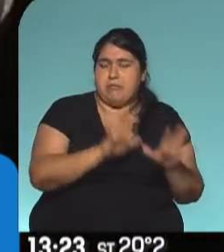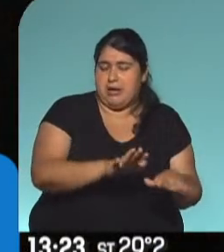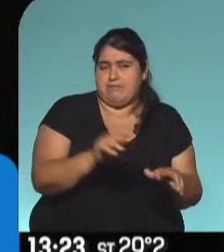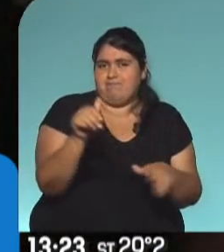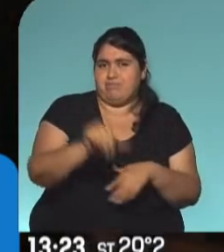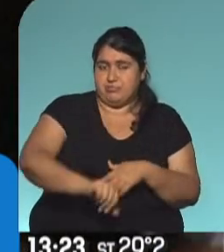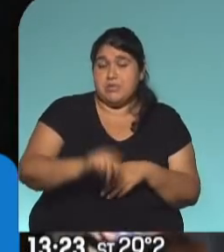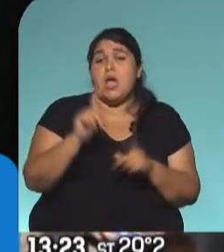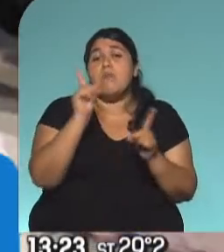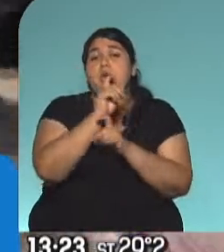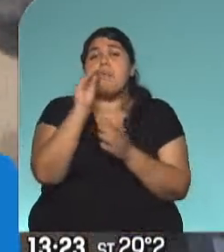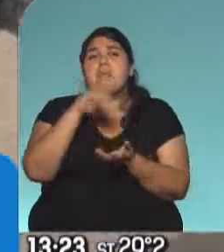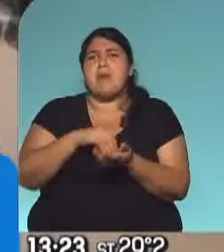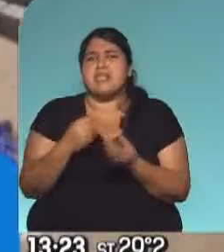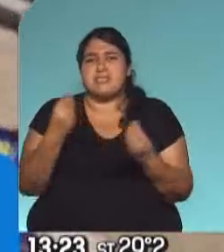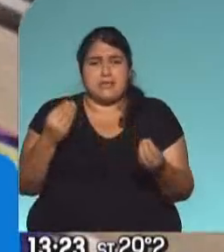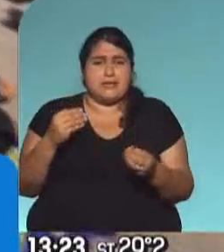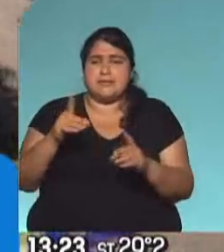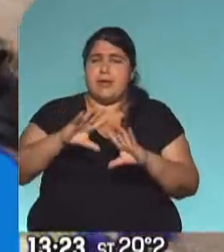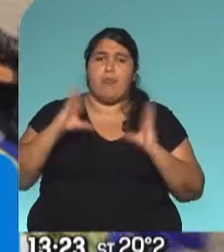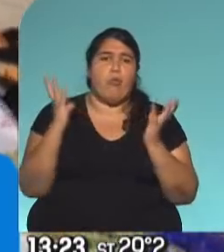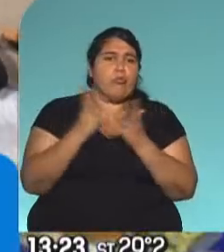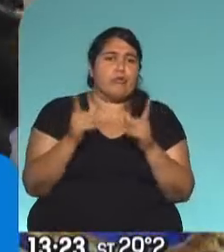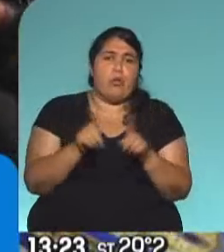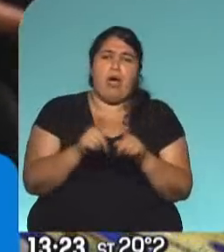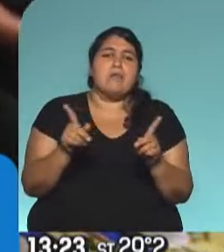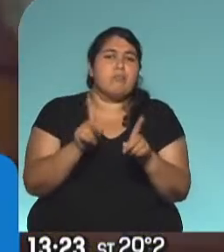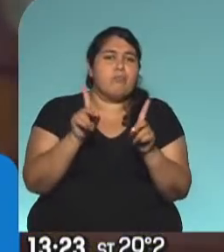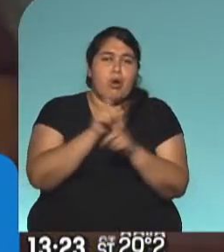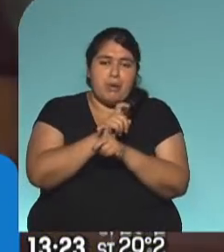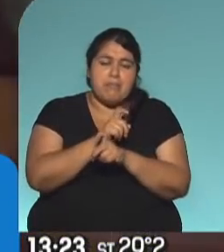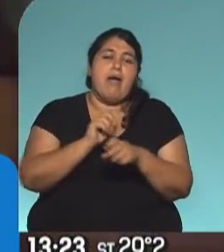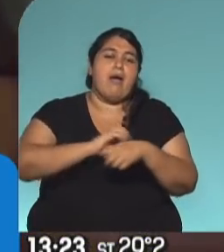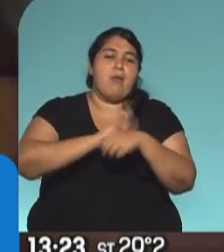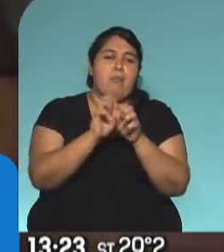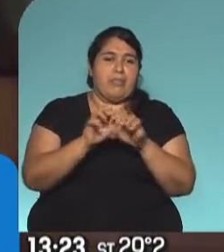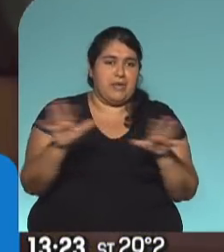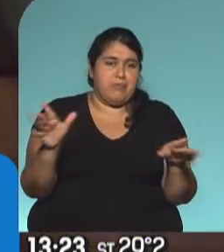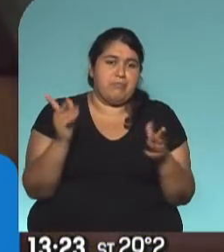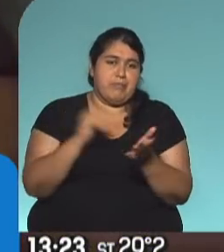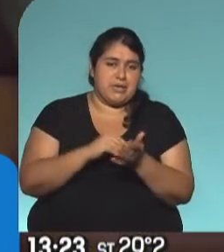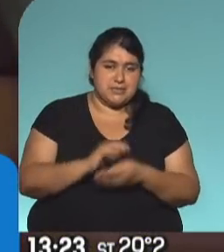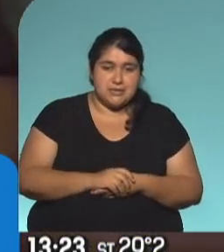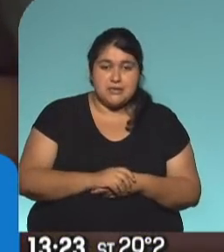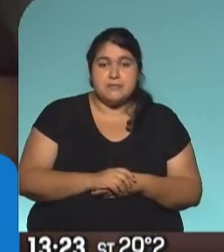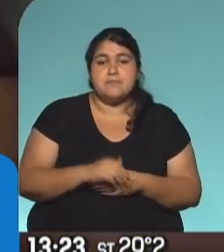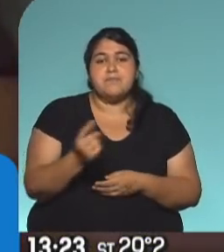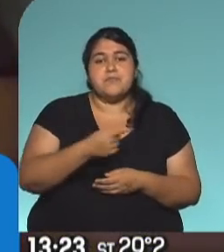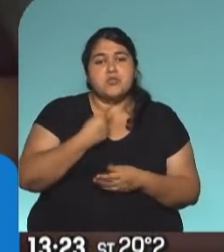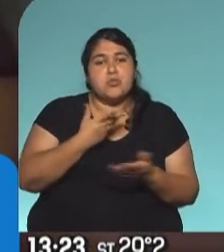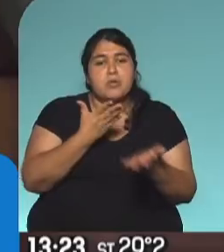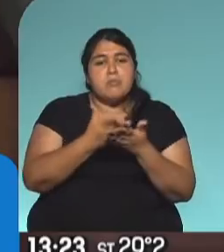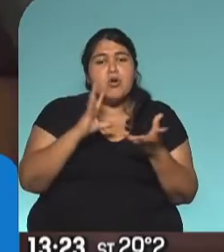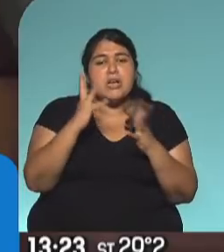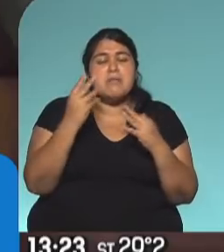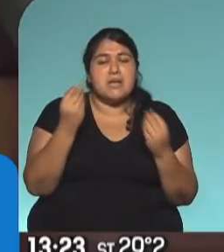crisis se suma ahora, como en todo el mundo, la pandemia. نطالب بأن تكون أجواء حقيقية ديمقراطية